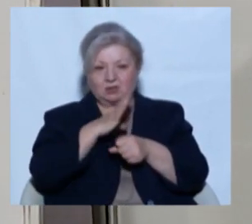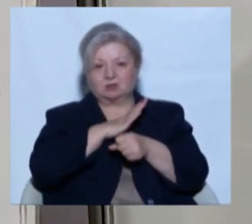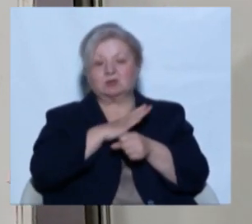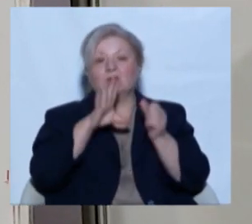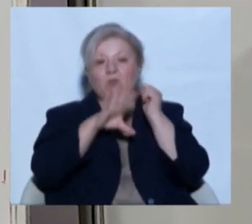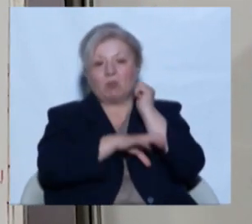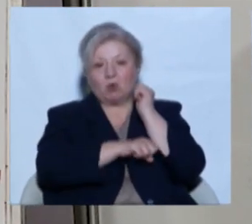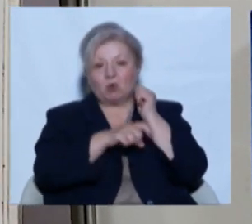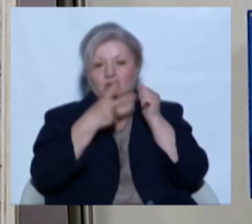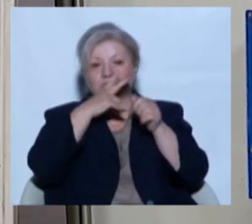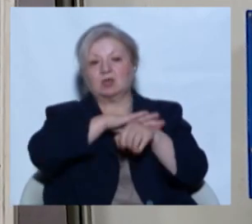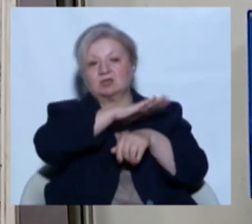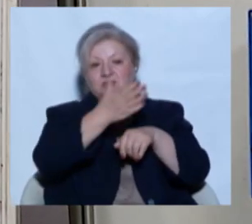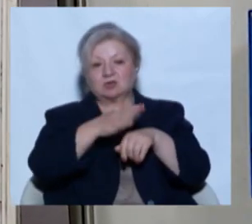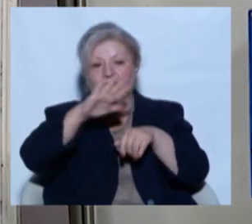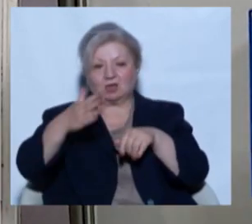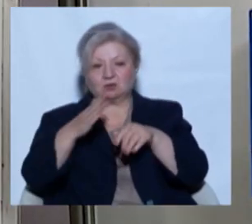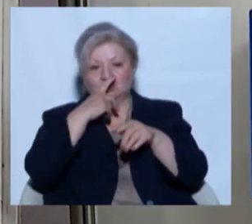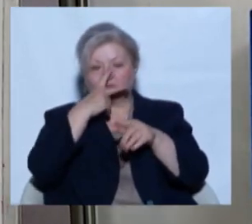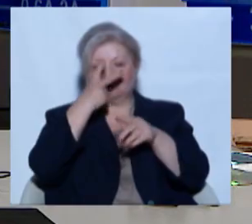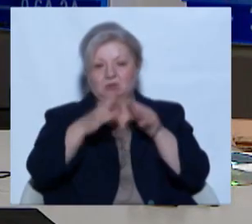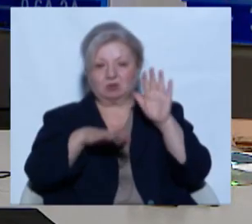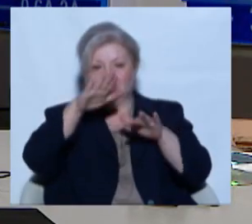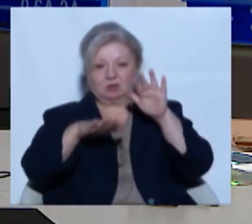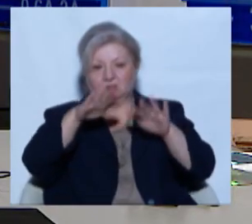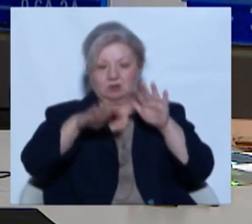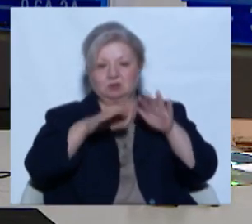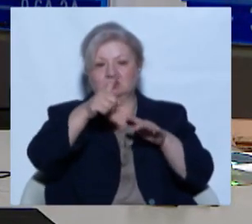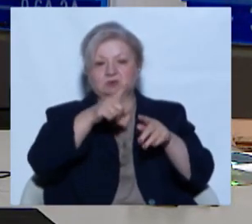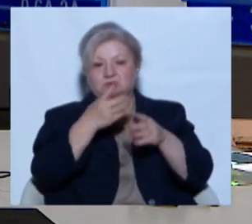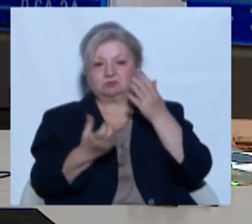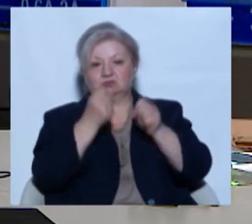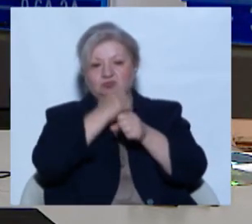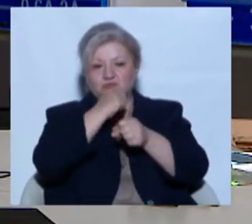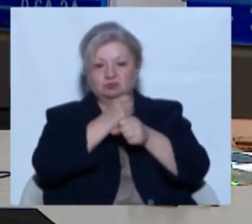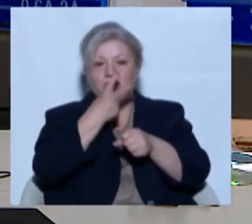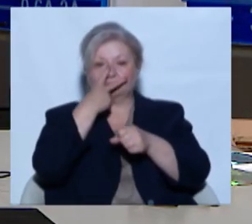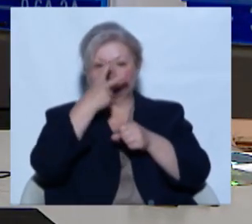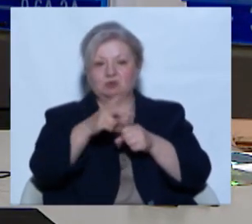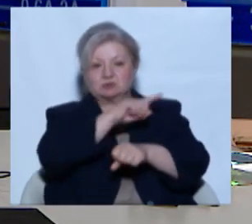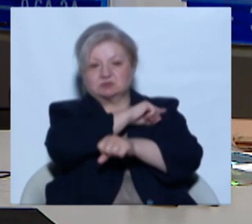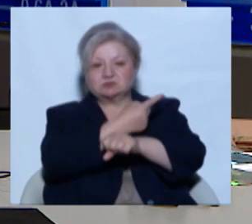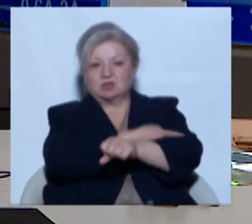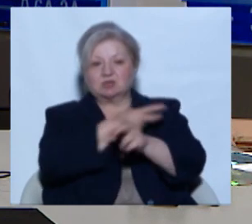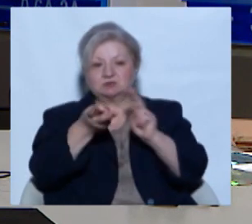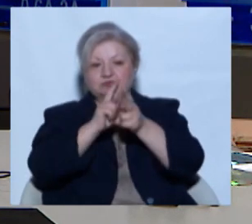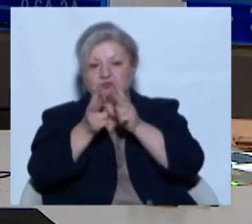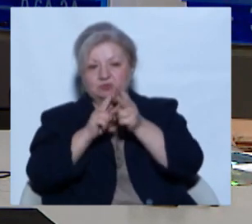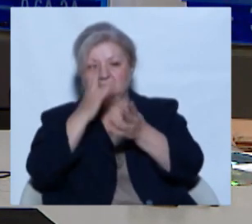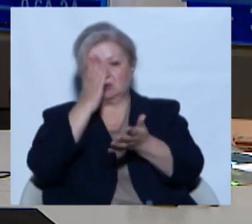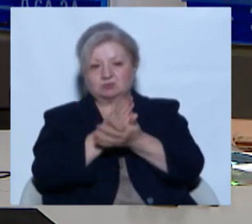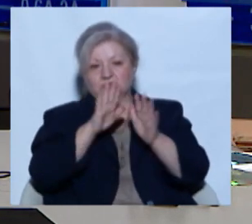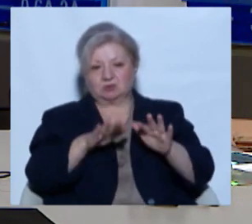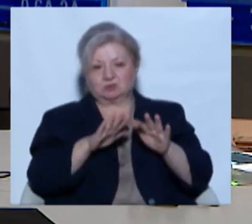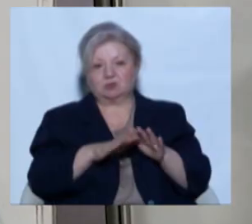მუშაობაც განვიხილეთ და ბოლოს დრეკადობის ძალის მუშაობა, სადაც ამ შემთხვევაში ძალის ცვლილებას აქვს ადგილი.